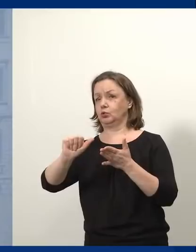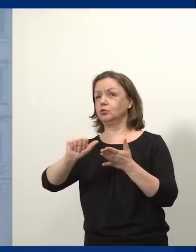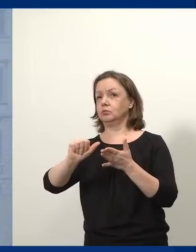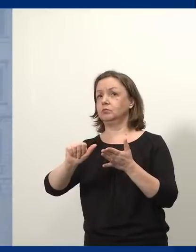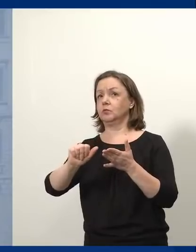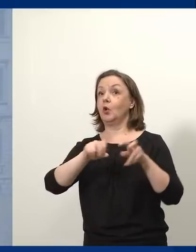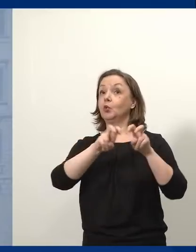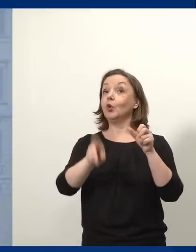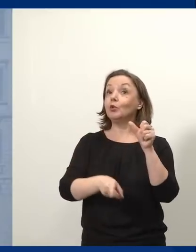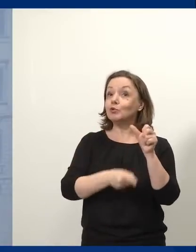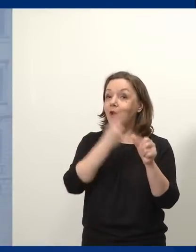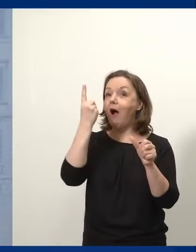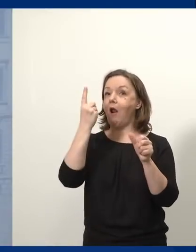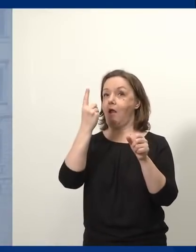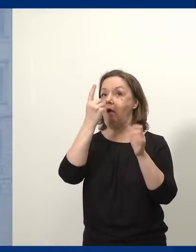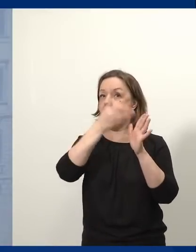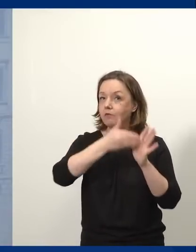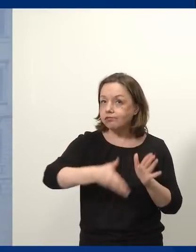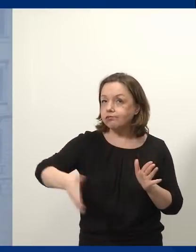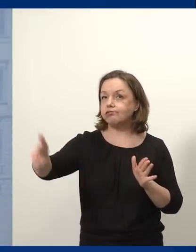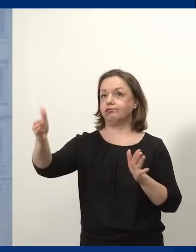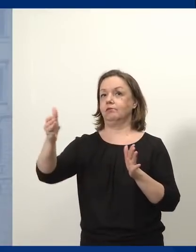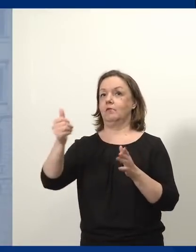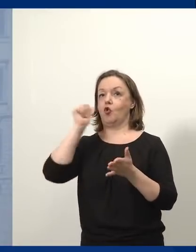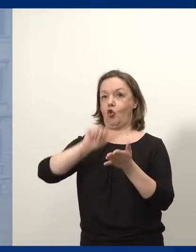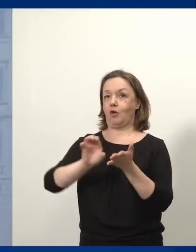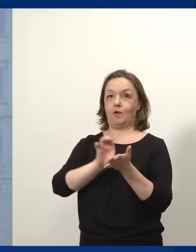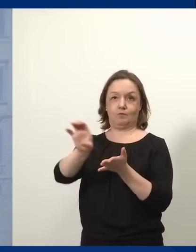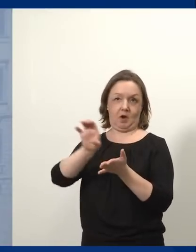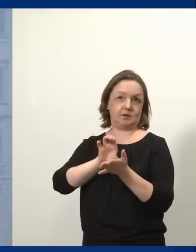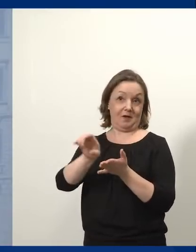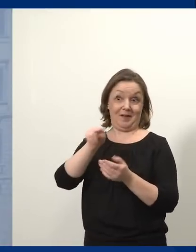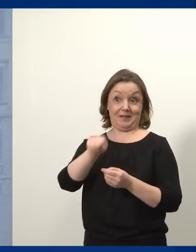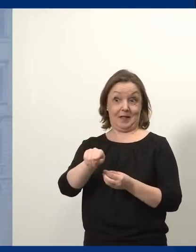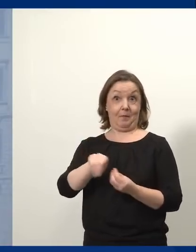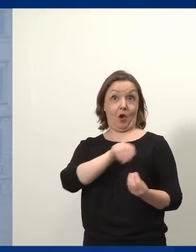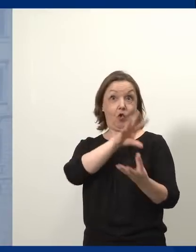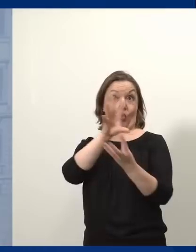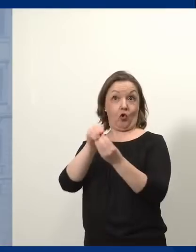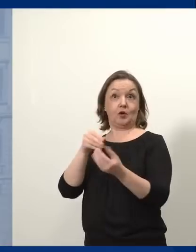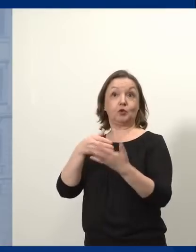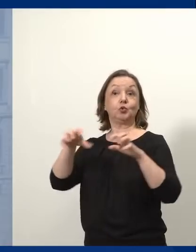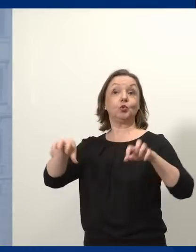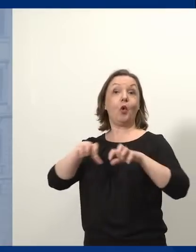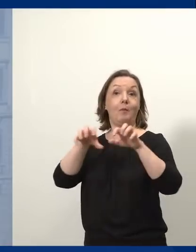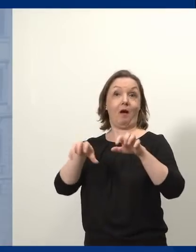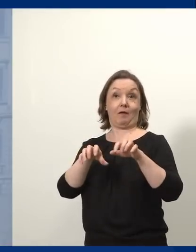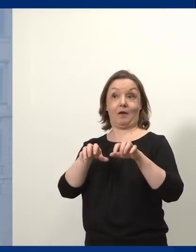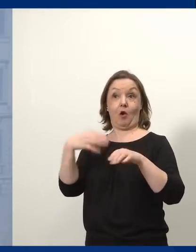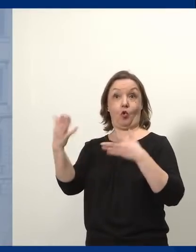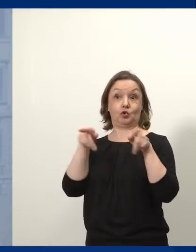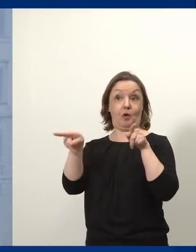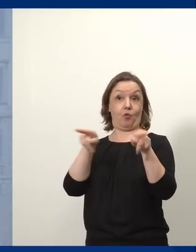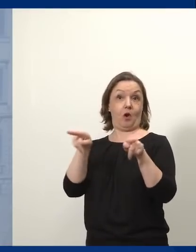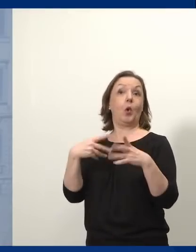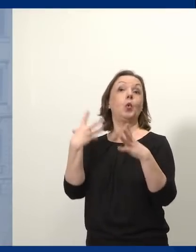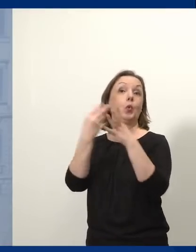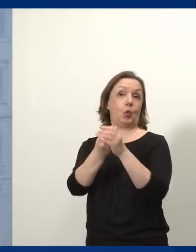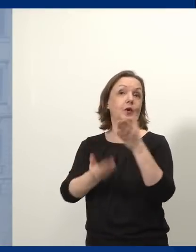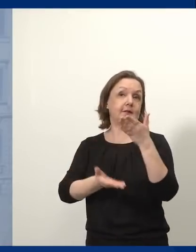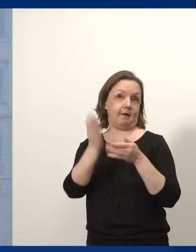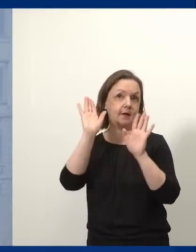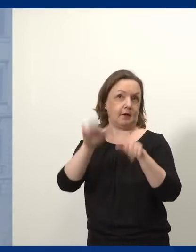sieltä työttömyyden alusta alkaen työttömille, niin tämä kokonaisuus oli työmarkkinaosapuolten yhdessä tekemä ratkaisu. Ja